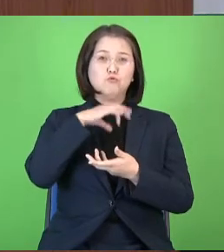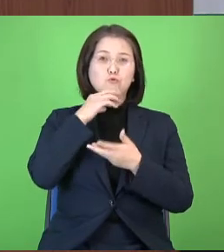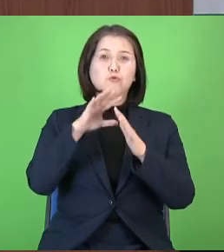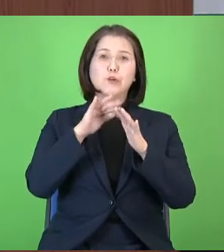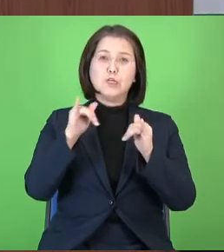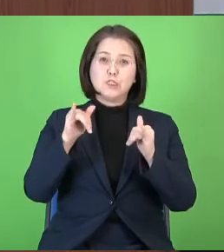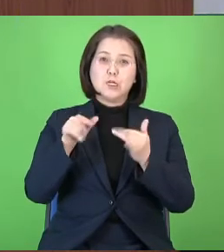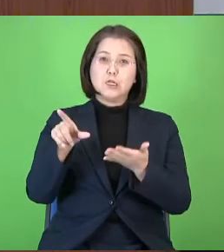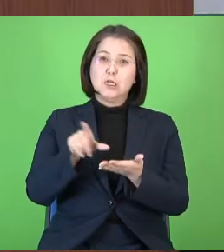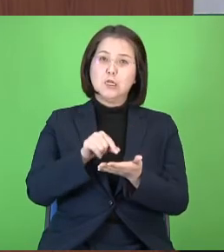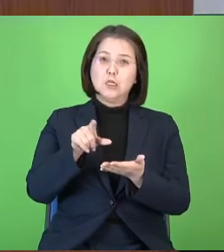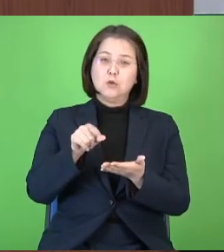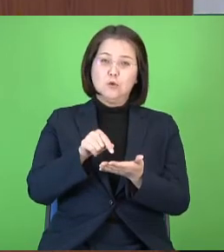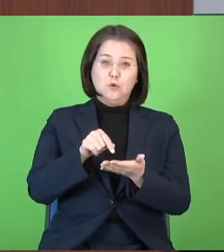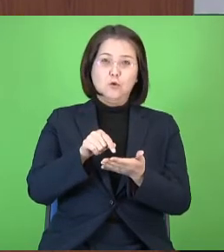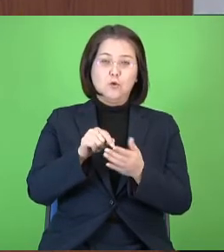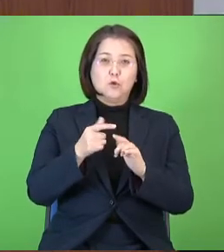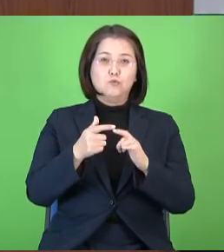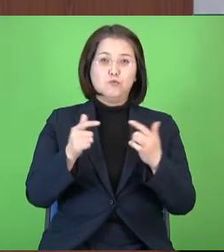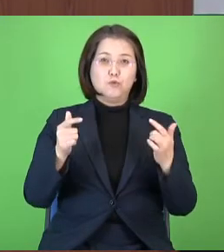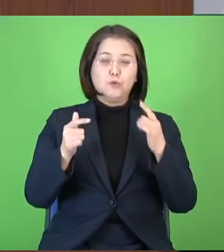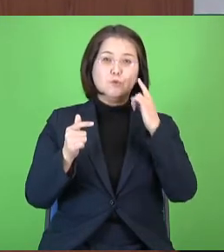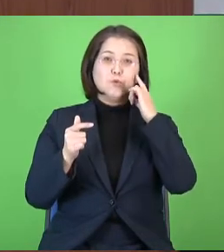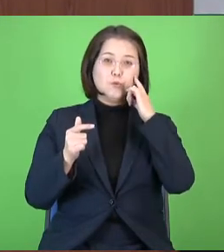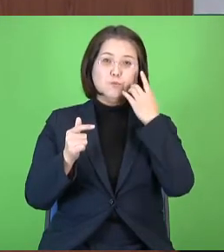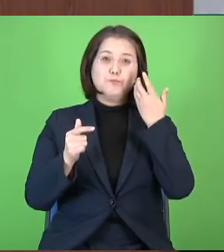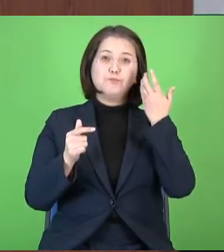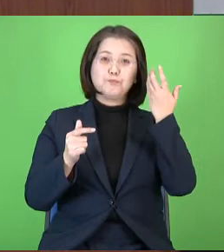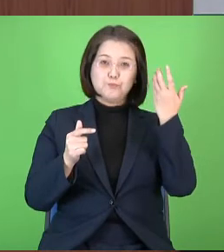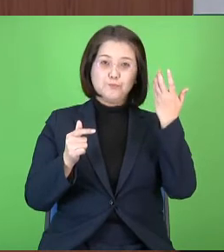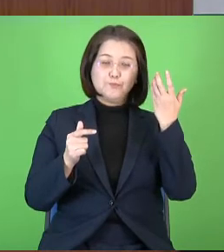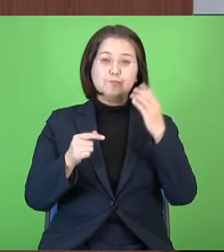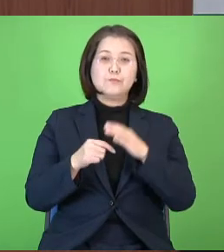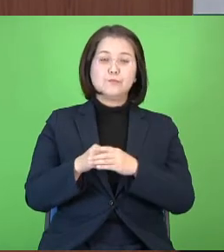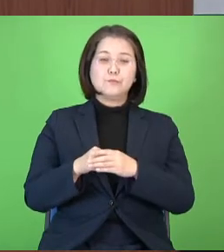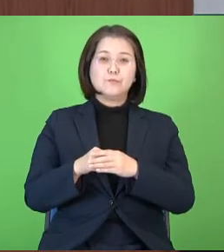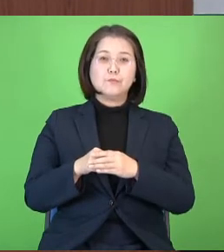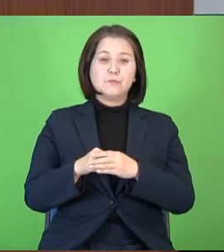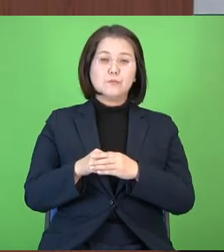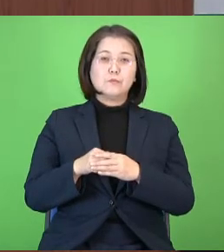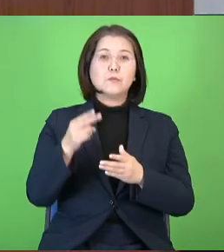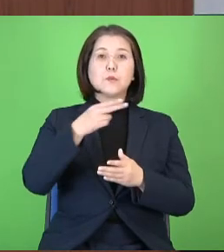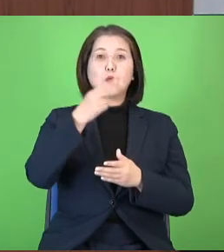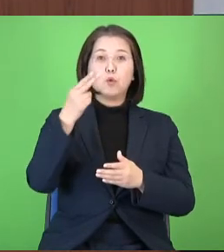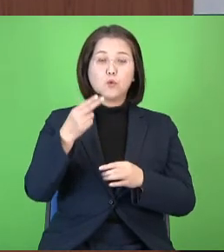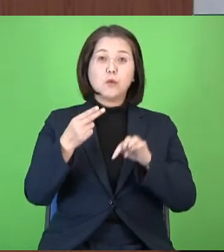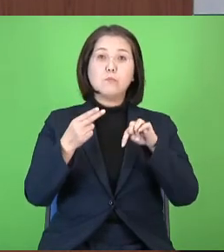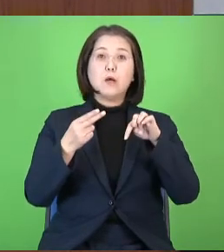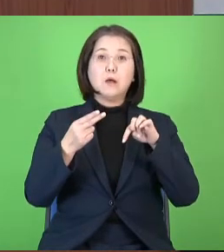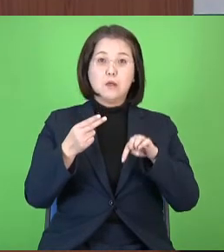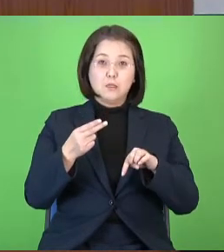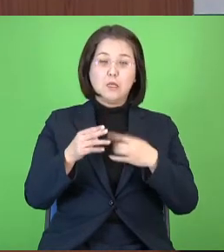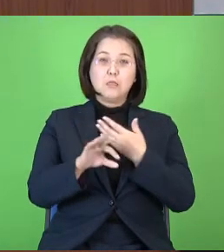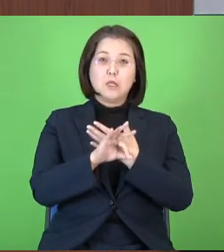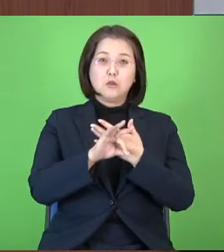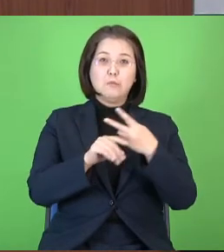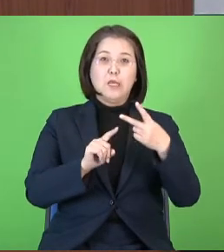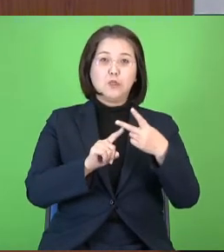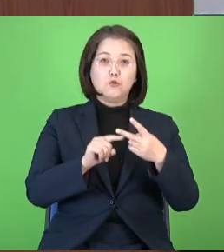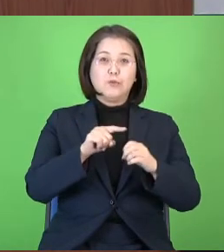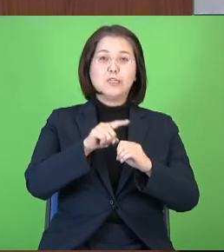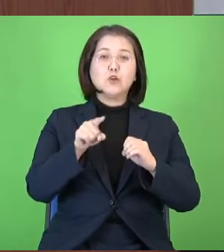というあの申し込みが始まりましてまぁちょっとああもうスマホやパソコンの扱いに慣れていない高齢者のかなどが